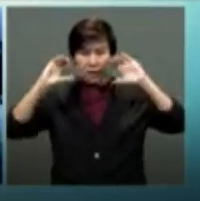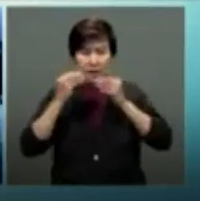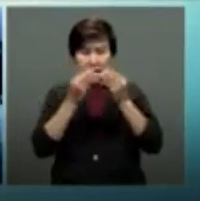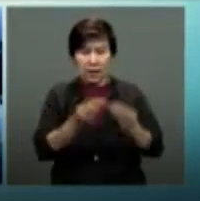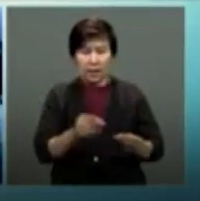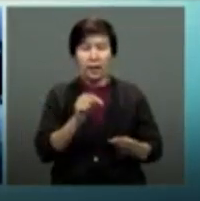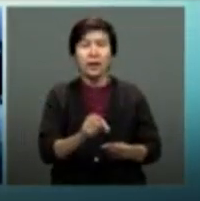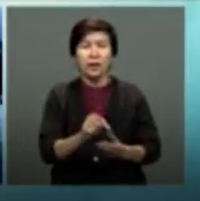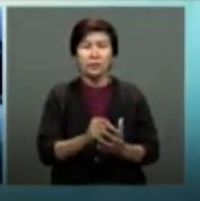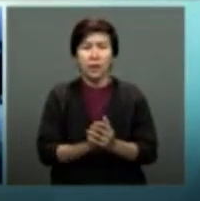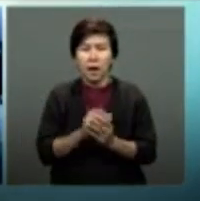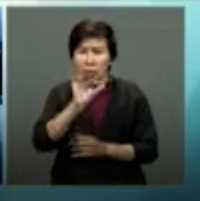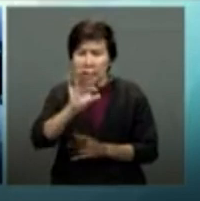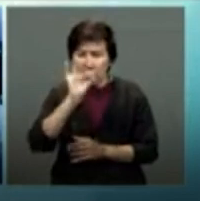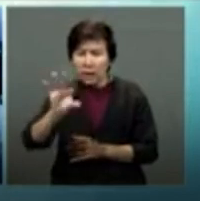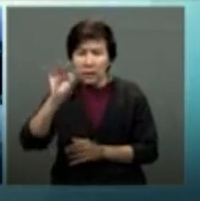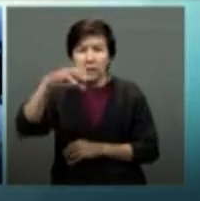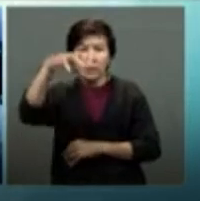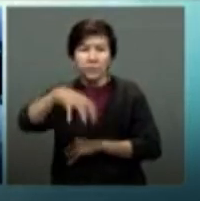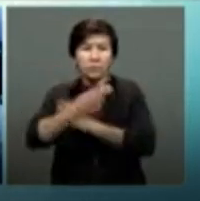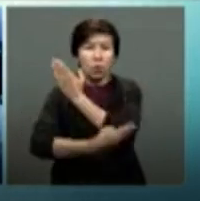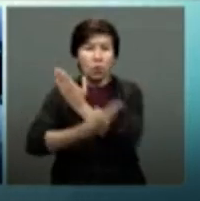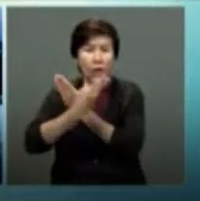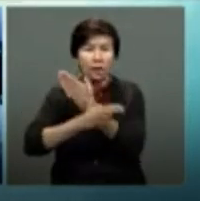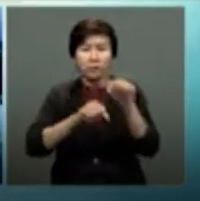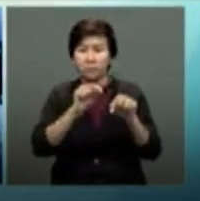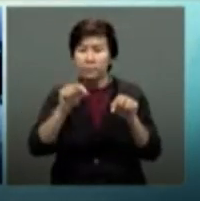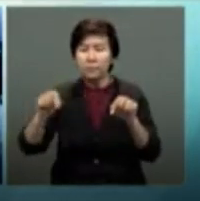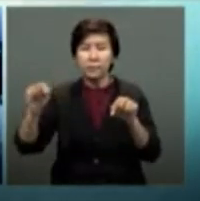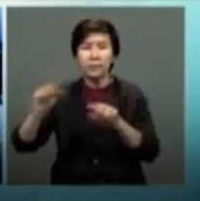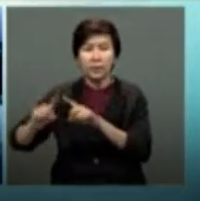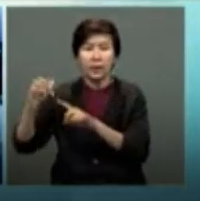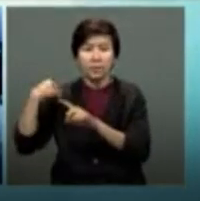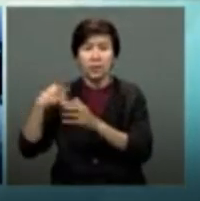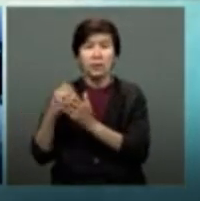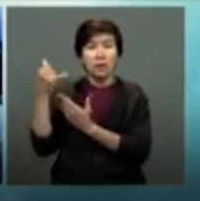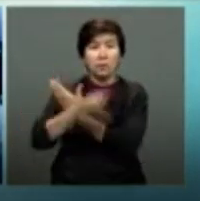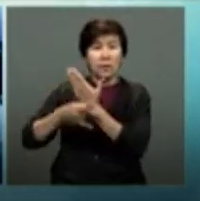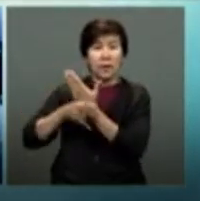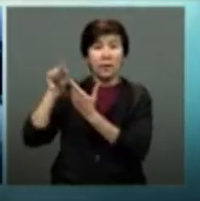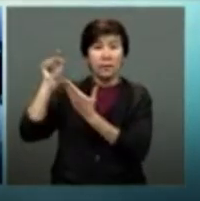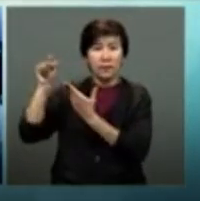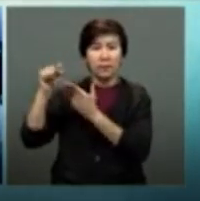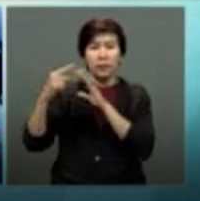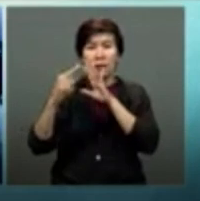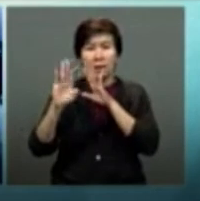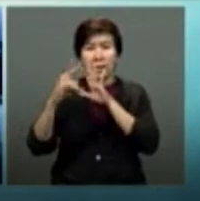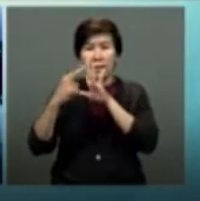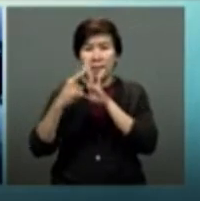แรมนะครับหลายๆที่นะครับที่เราประสานไว้บาเรนนะครับอยู่ในช่อง